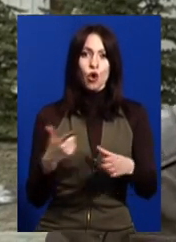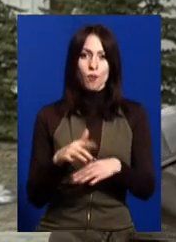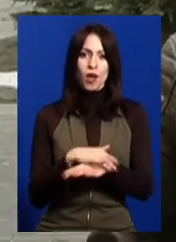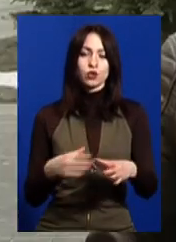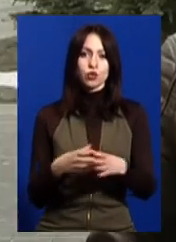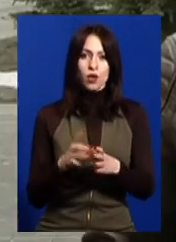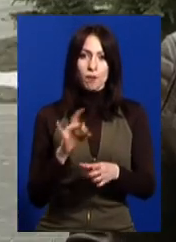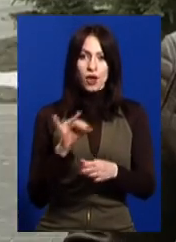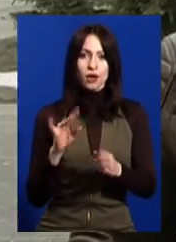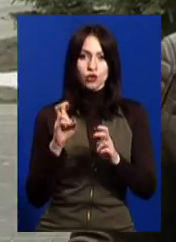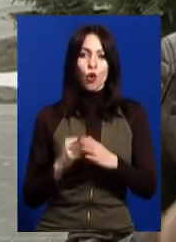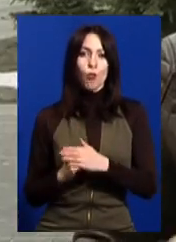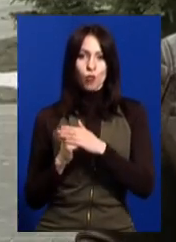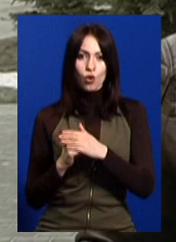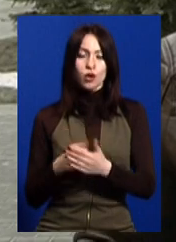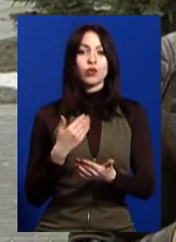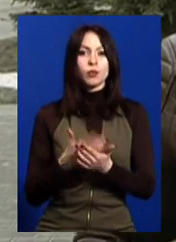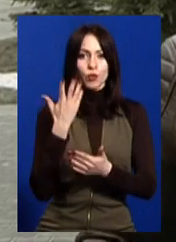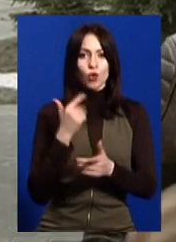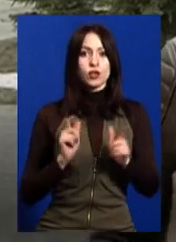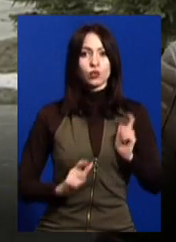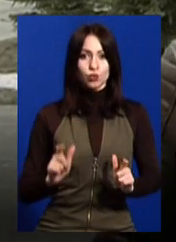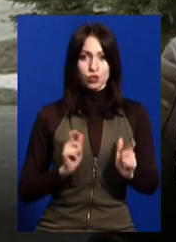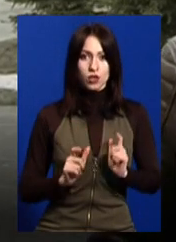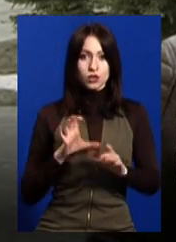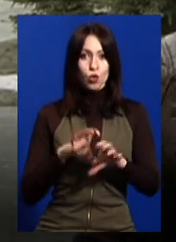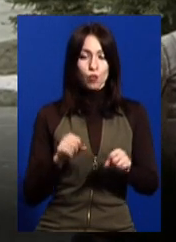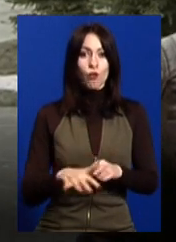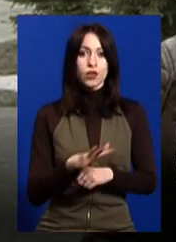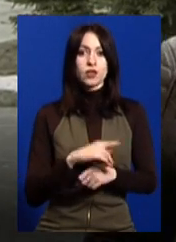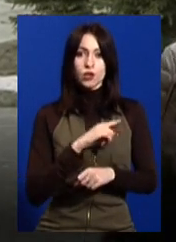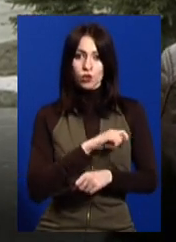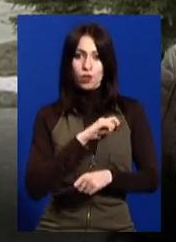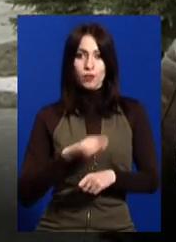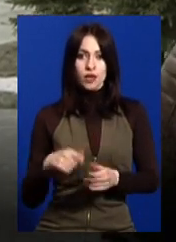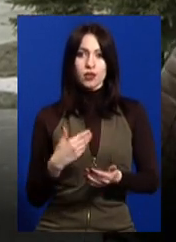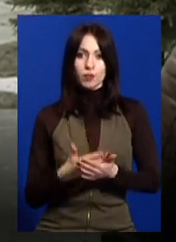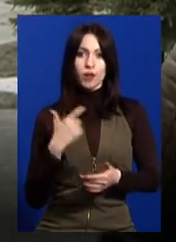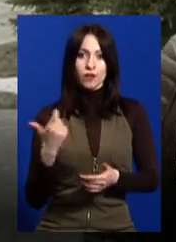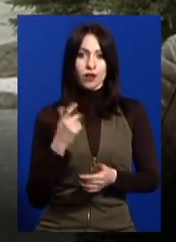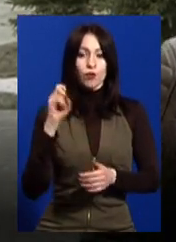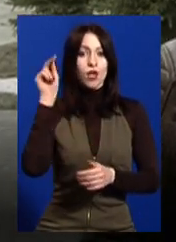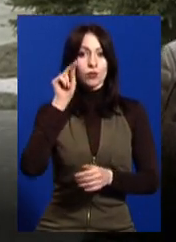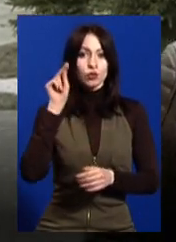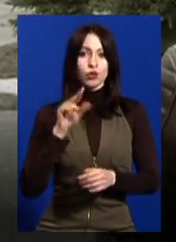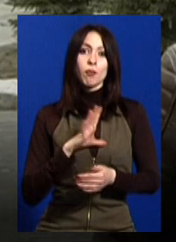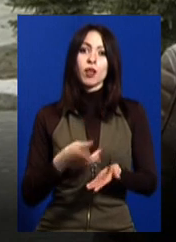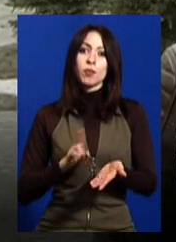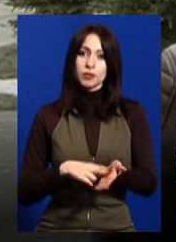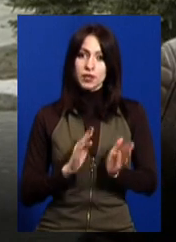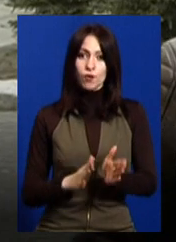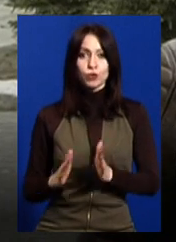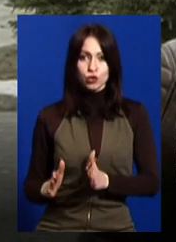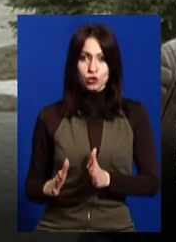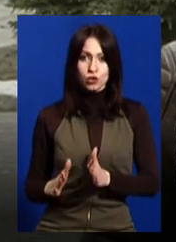«Опора». Коли, наприклад, студенти з окупованих територій приїхали, наприклад, до Харкова на навчання, були прописані у